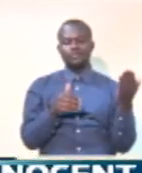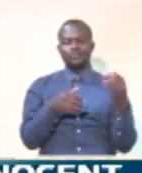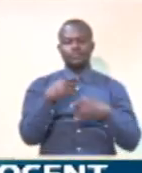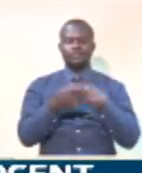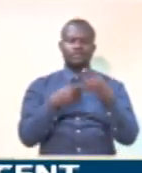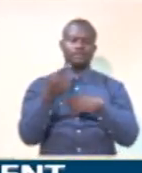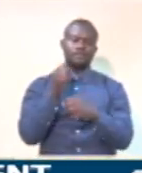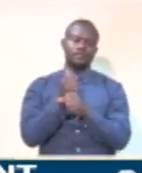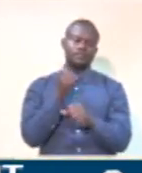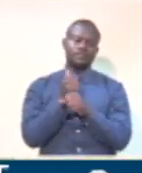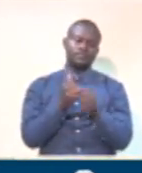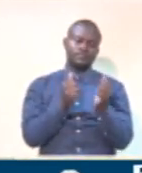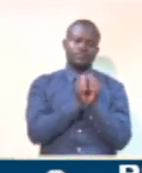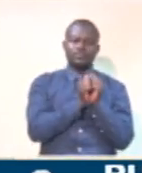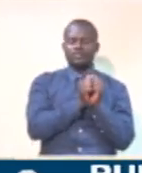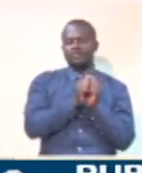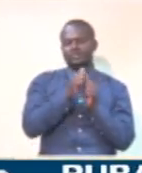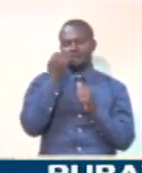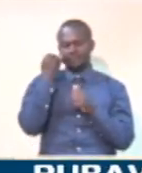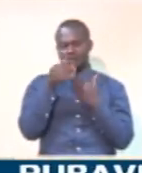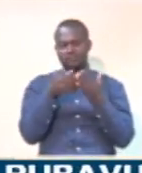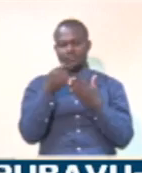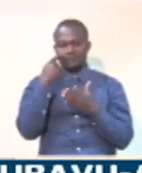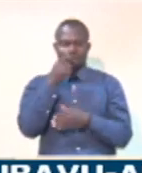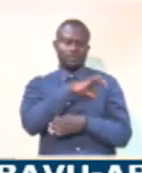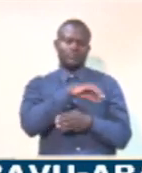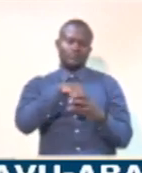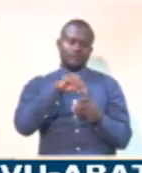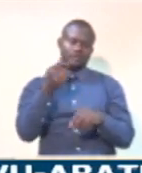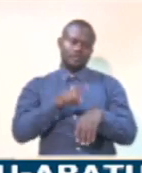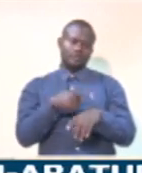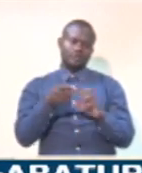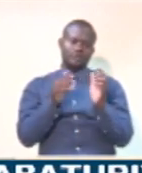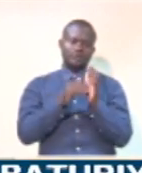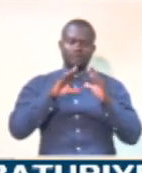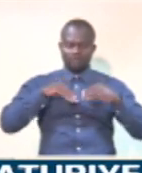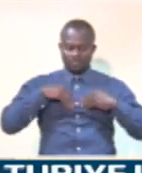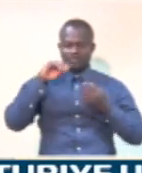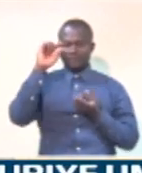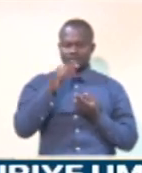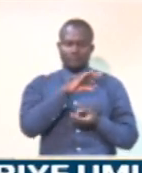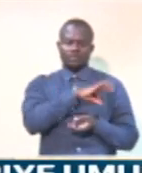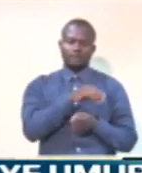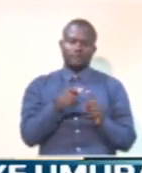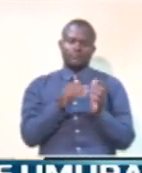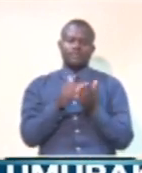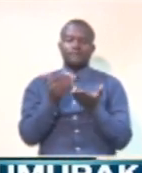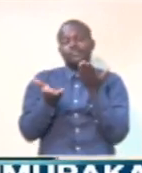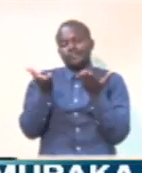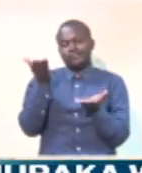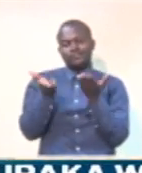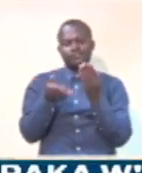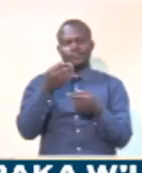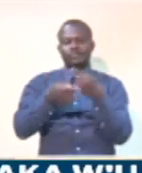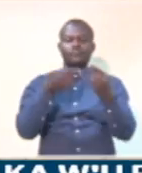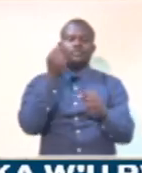dukomeza gukora akazi n'ibinyungu yabonekaga twabonye inyungu mu gihe kindi, ubu tukavuga ati ntacyo gatwumve tugabanuke nazo ku nyungu, ariko byibuze